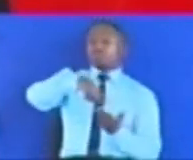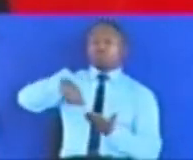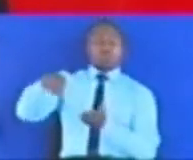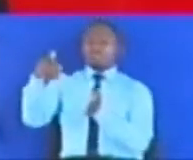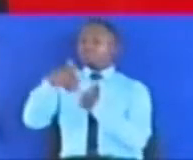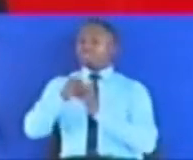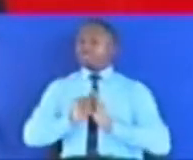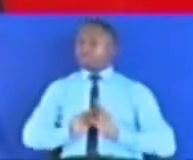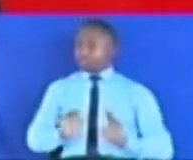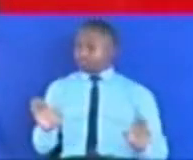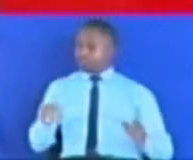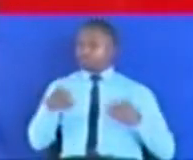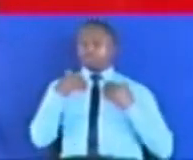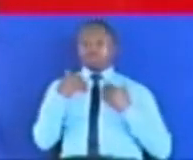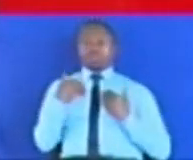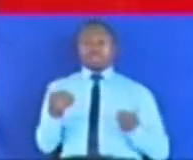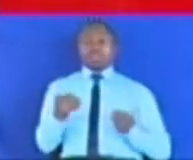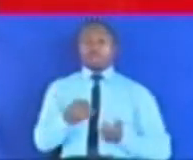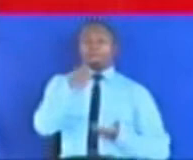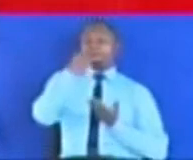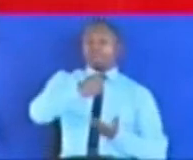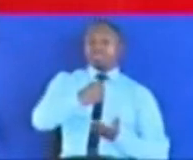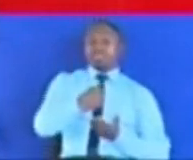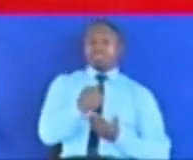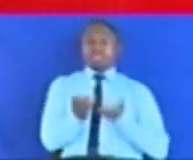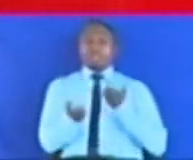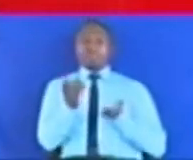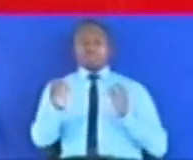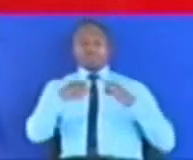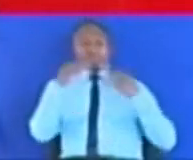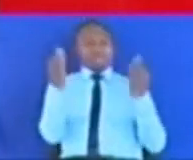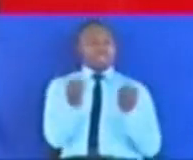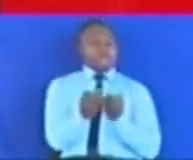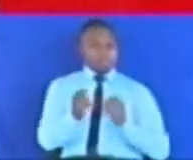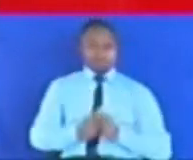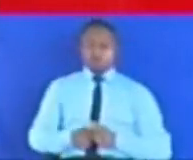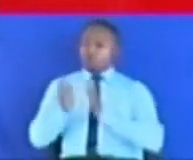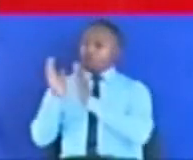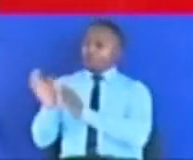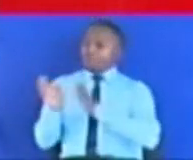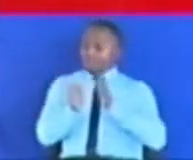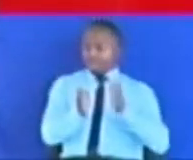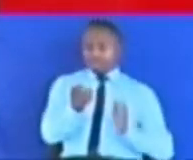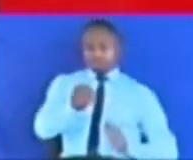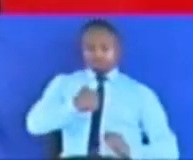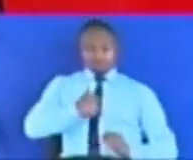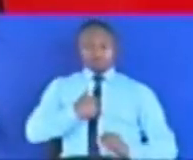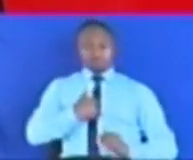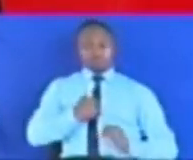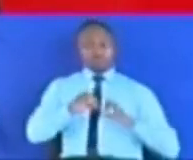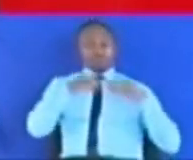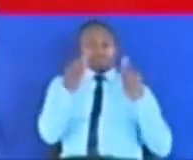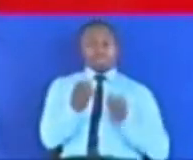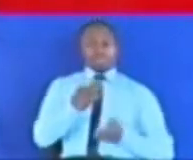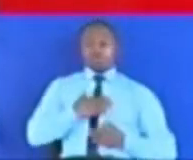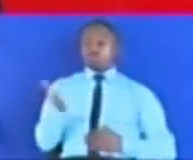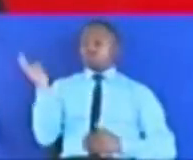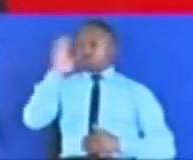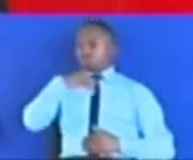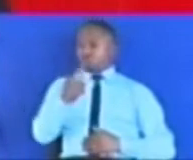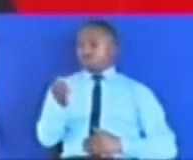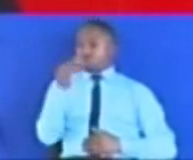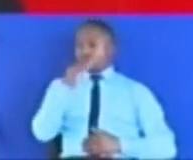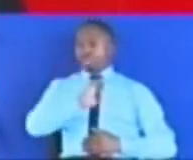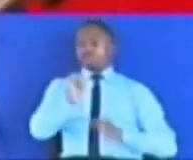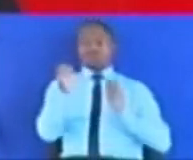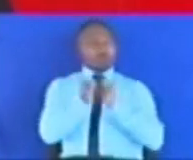inavyotakikana. Kwa hiyo unakuta kama ni bajeti ya familia, kwa mfano umepanga ba familia yangu inatakiwa kula kwa siku shilingi 10,000.